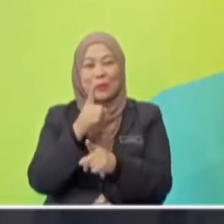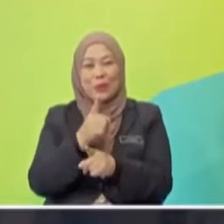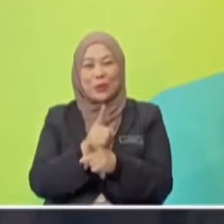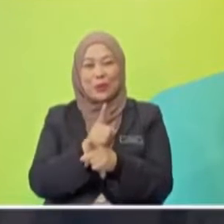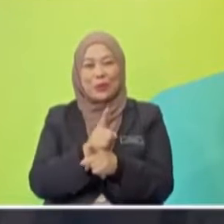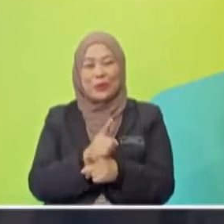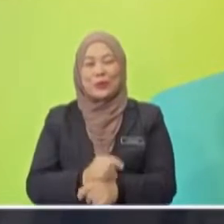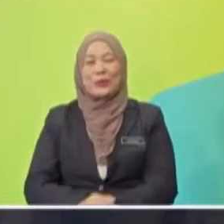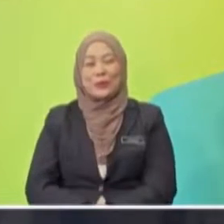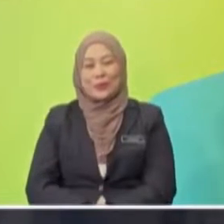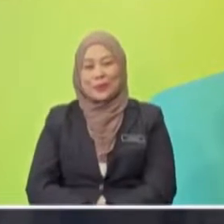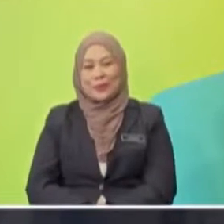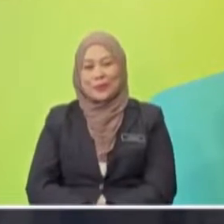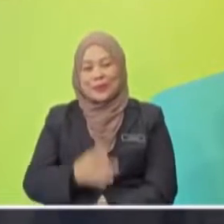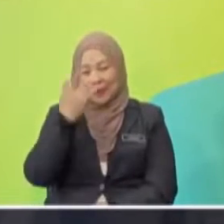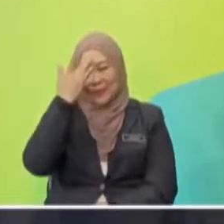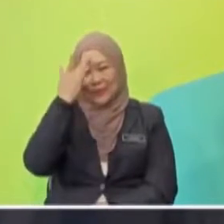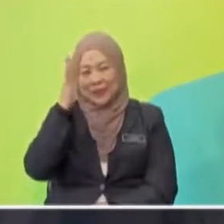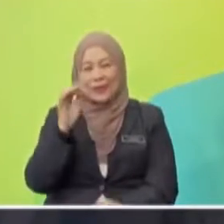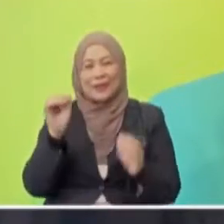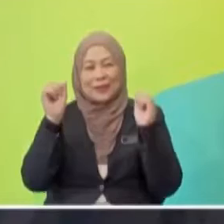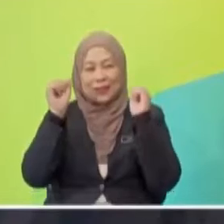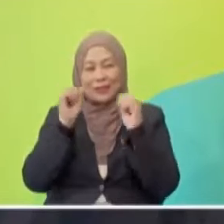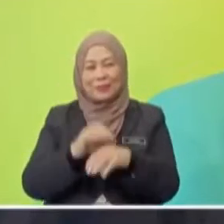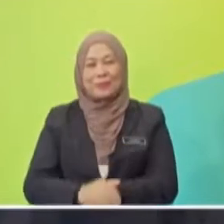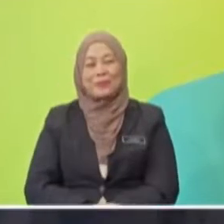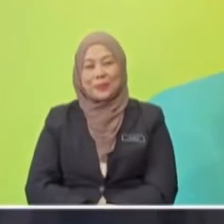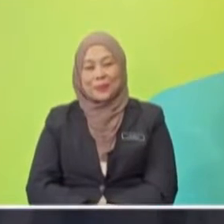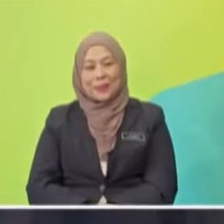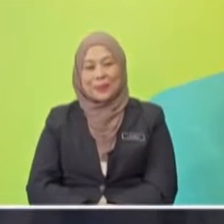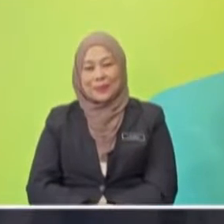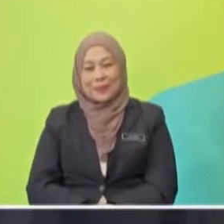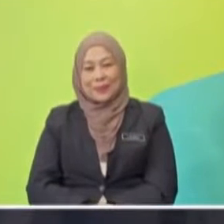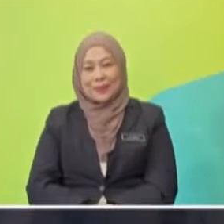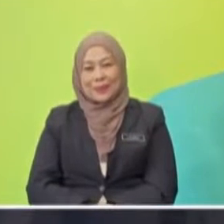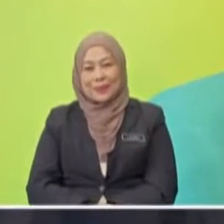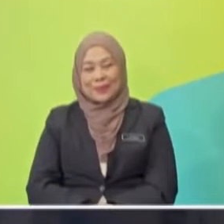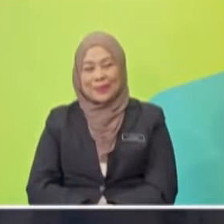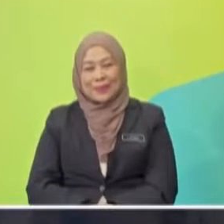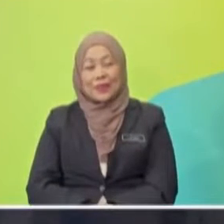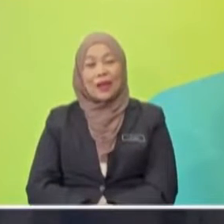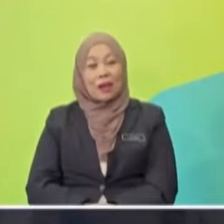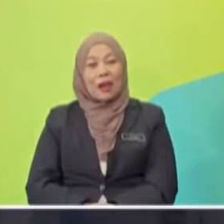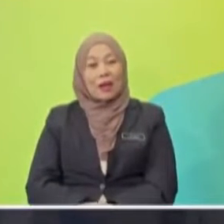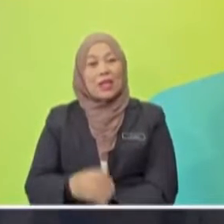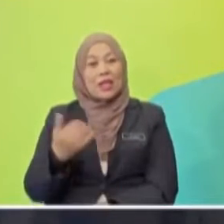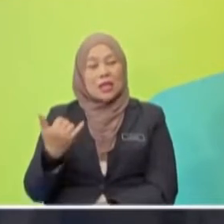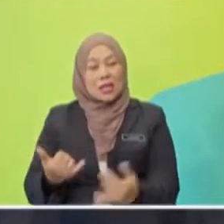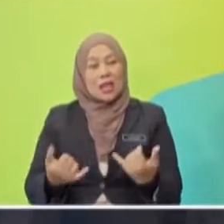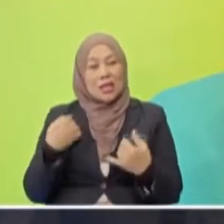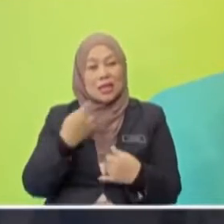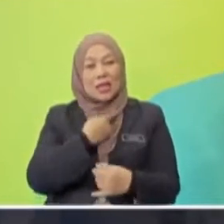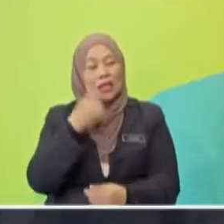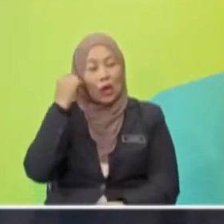Baiklah itulah dia kita sudah pun tahu ya murid-murid di rumah eee Bagaimana cara untuk kita bereskan benda hidup dan